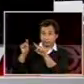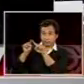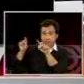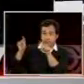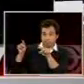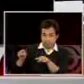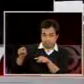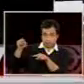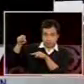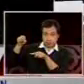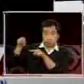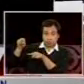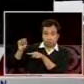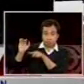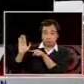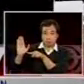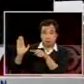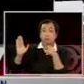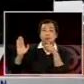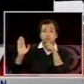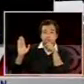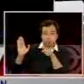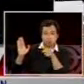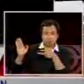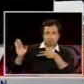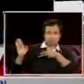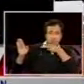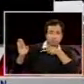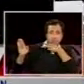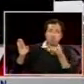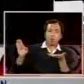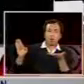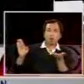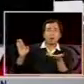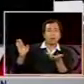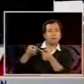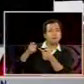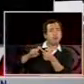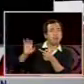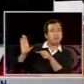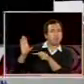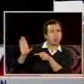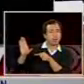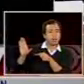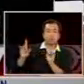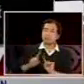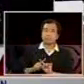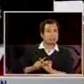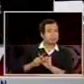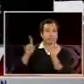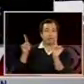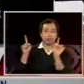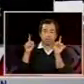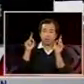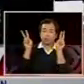kinikwestiyon o pinaghihinalaan yung source, ay ibang usapin po yon. Not